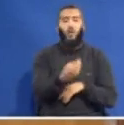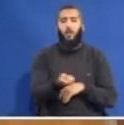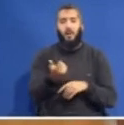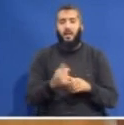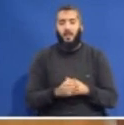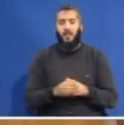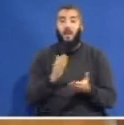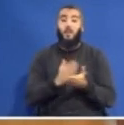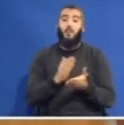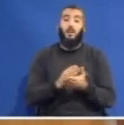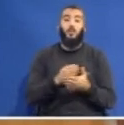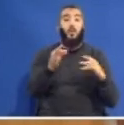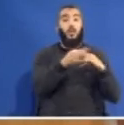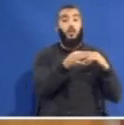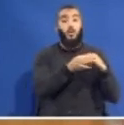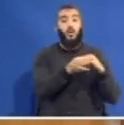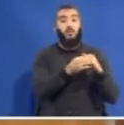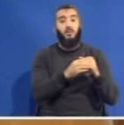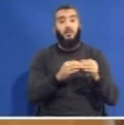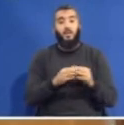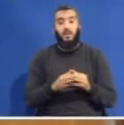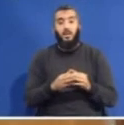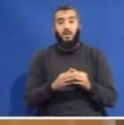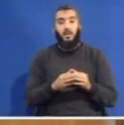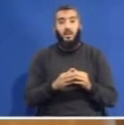لأنك هنيتيه، أسعدتيه بإسعاد أمه.